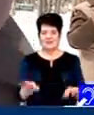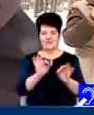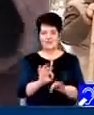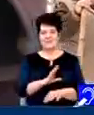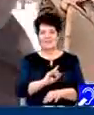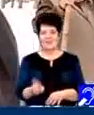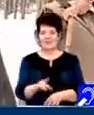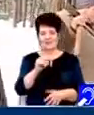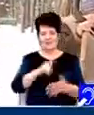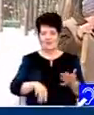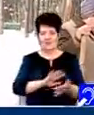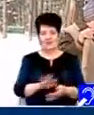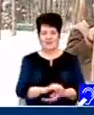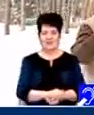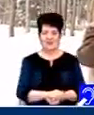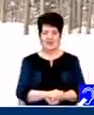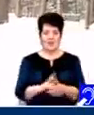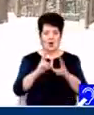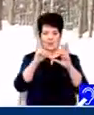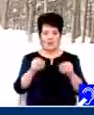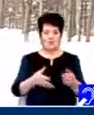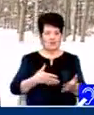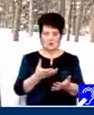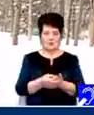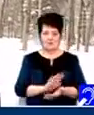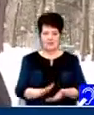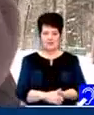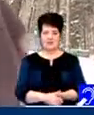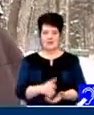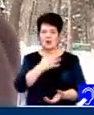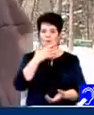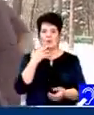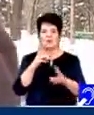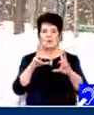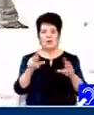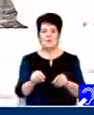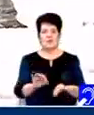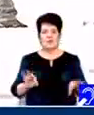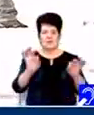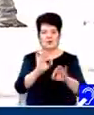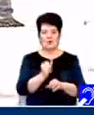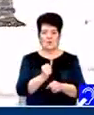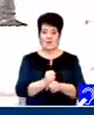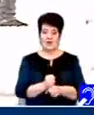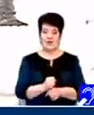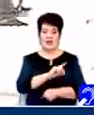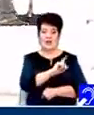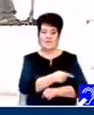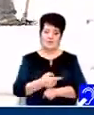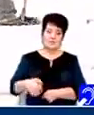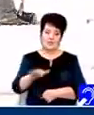și... Vi s-a mai promis și nu vi s-a plătit sau cum? Ei multe promit, dar nu fac nicăieri. S-a intervenit în forță în